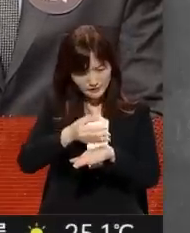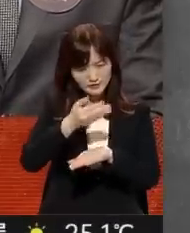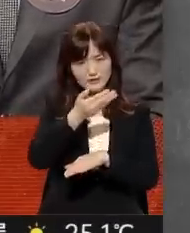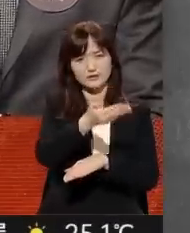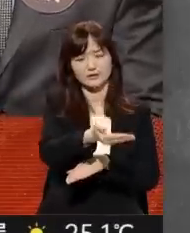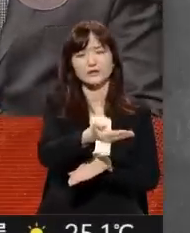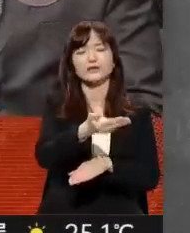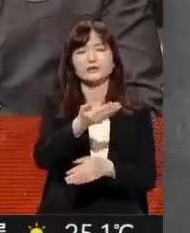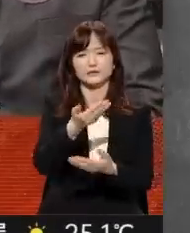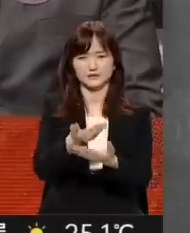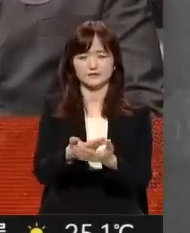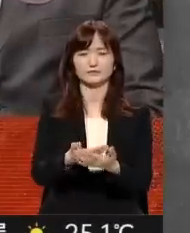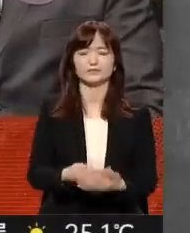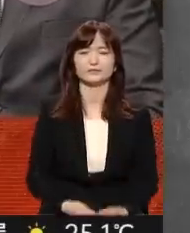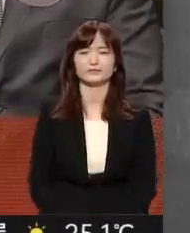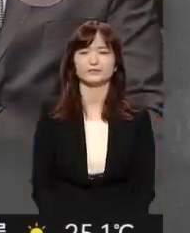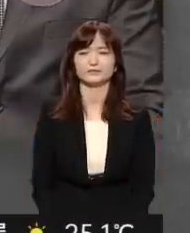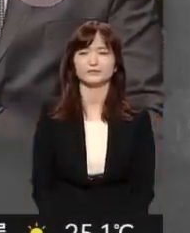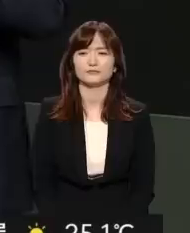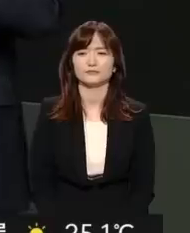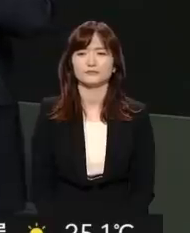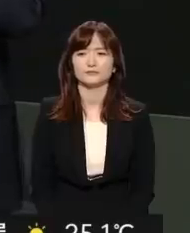하시기 바랍니다.